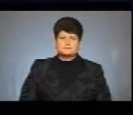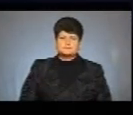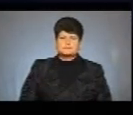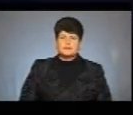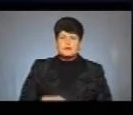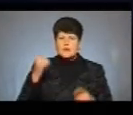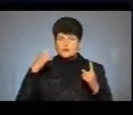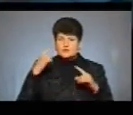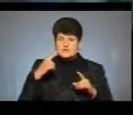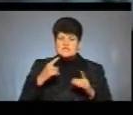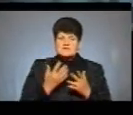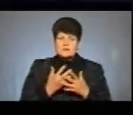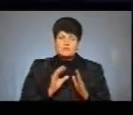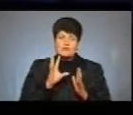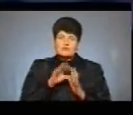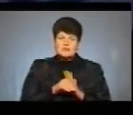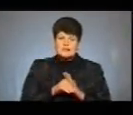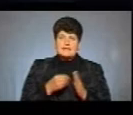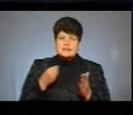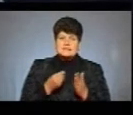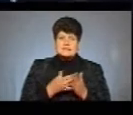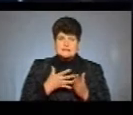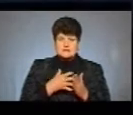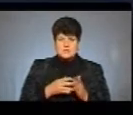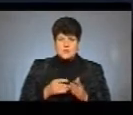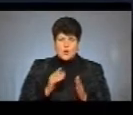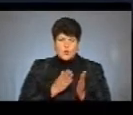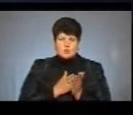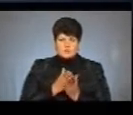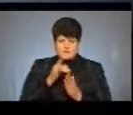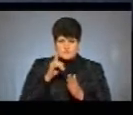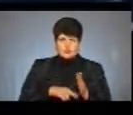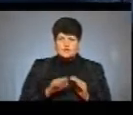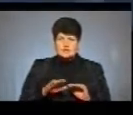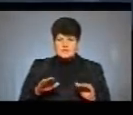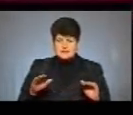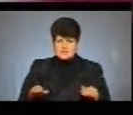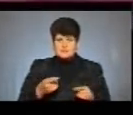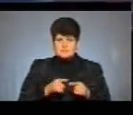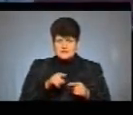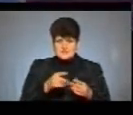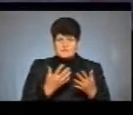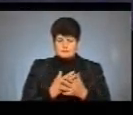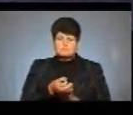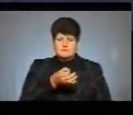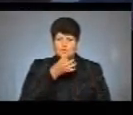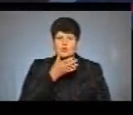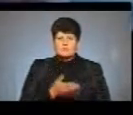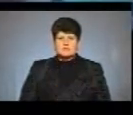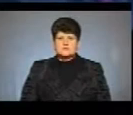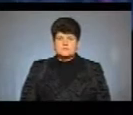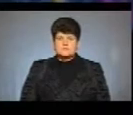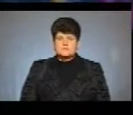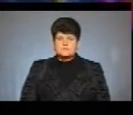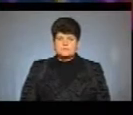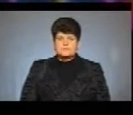Творці фільму заклали у нього важливі ціннісні орієнтири, тому впевнені, що дітям Фокстер і Макс точно сподобається.